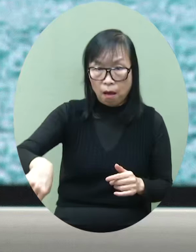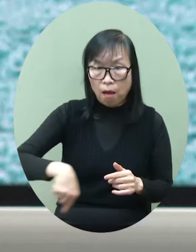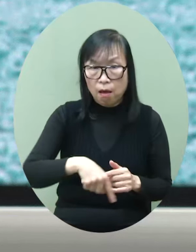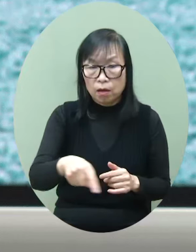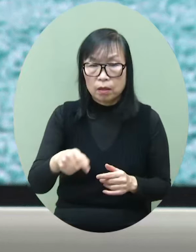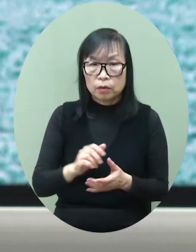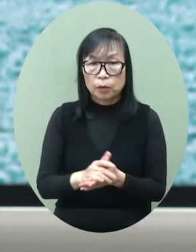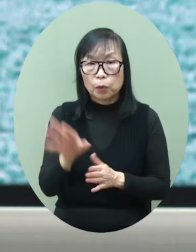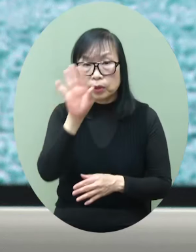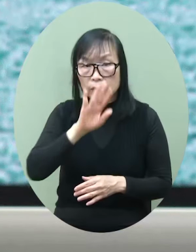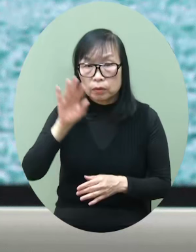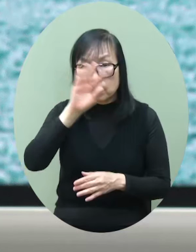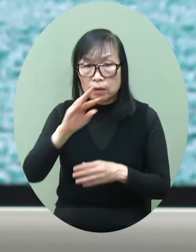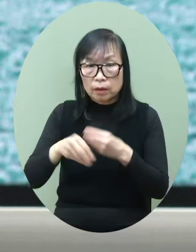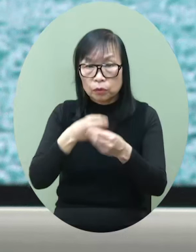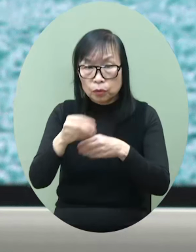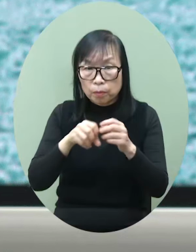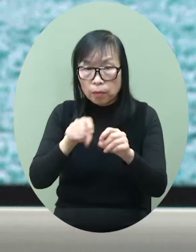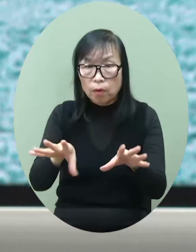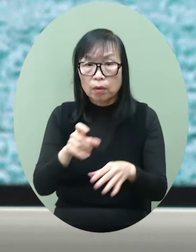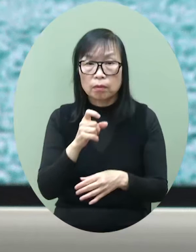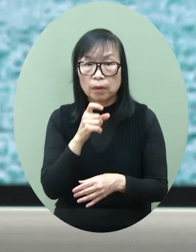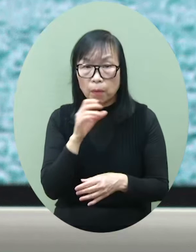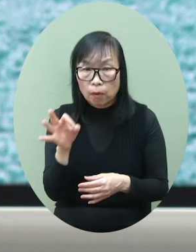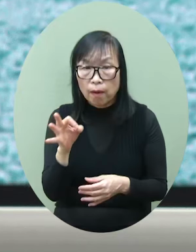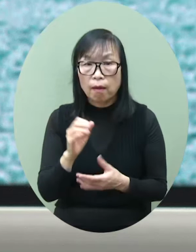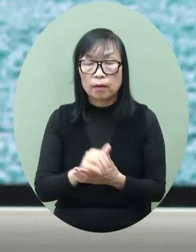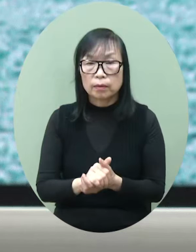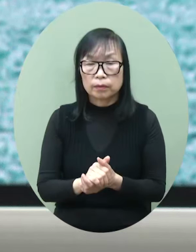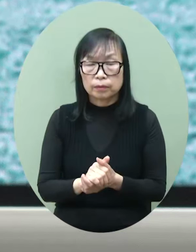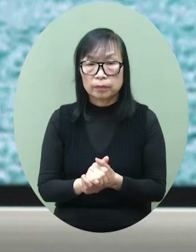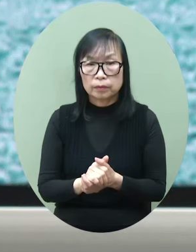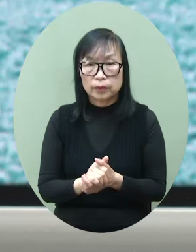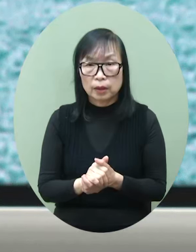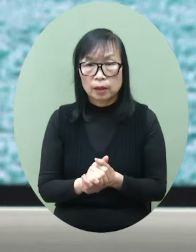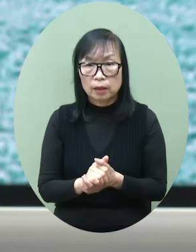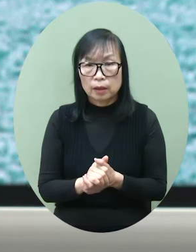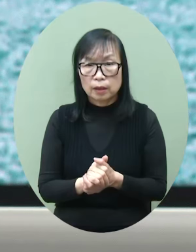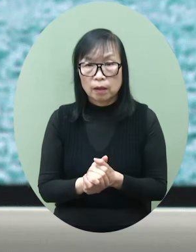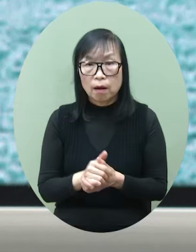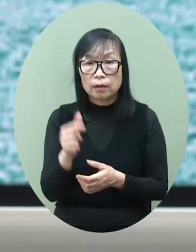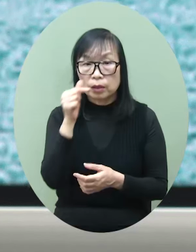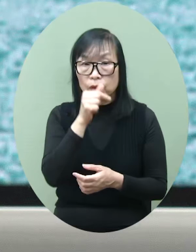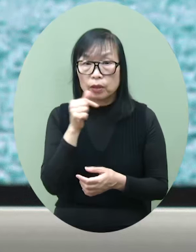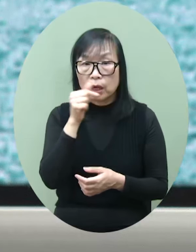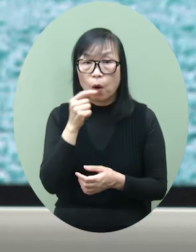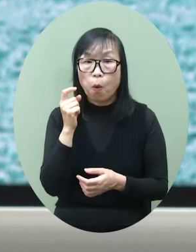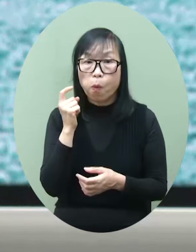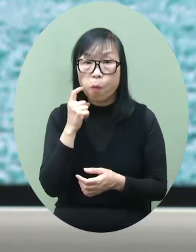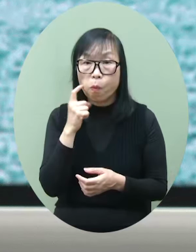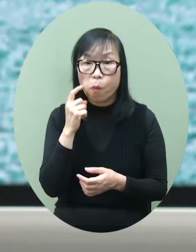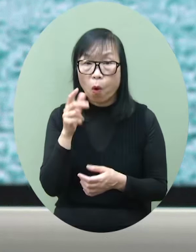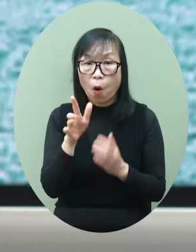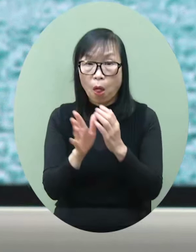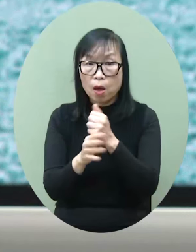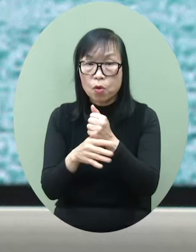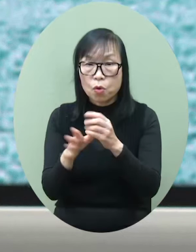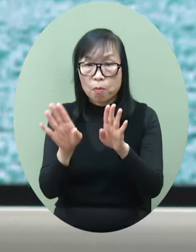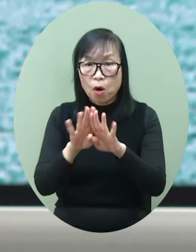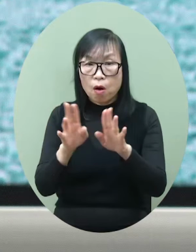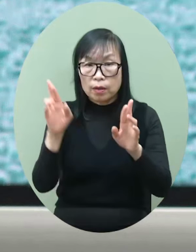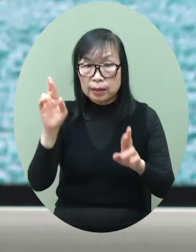隱隱的傳播連所以我們都會把這個遊堂李玉門廣場地下的李玉門